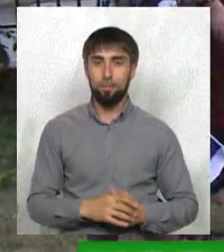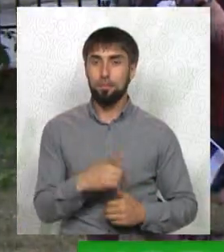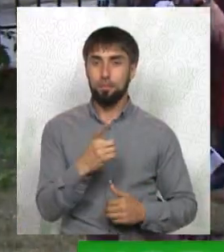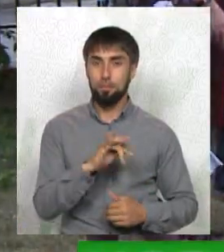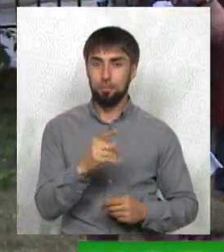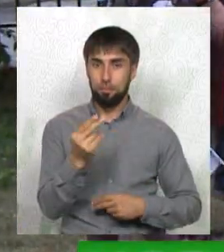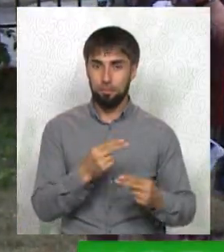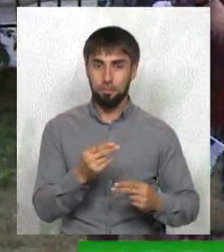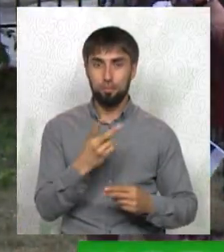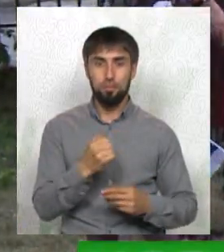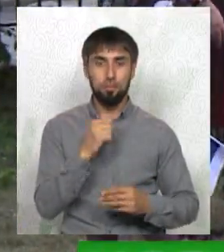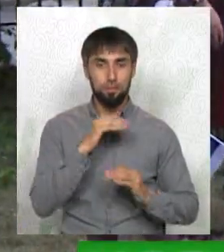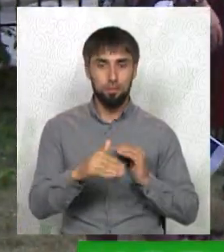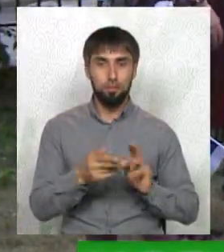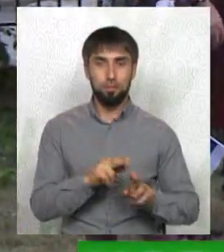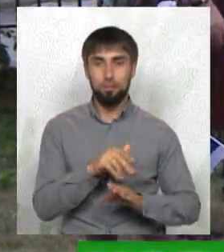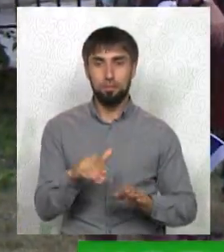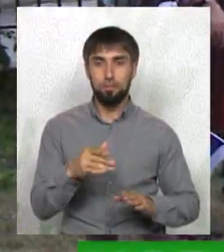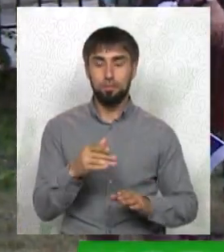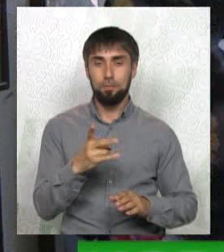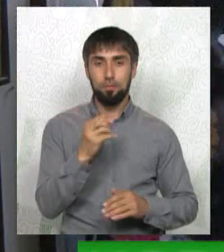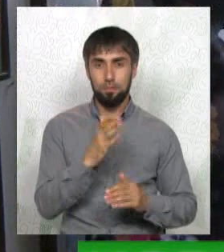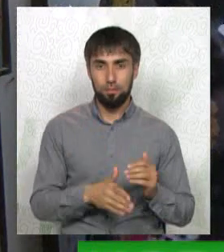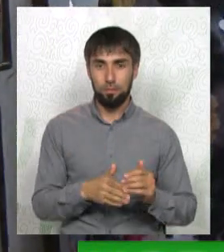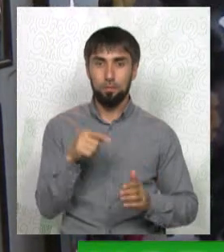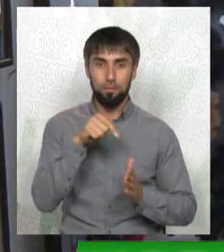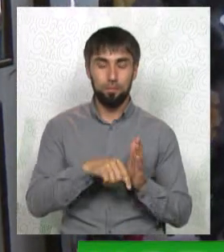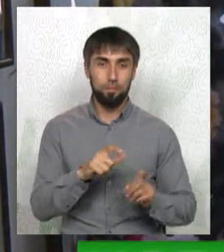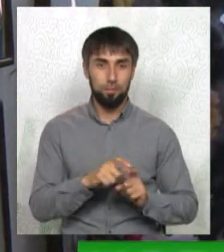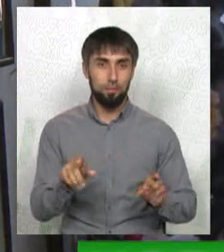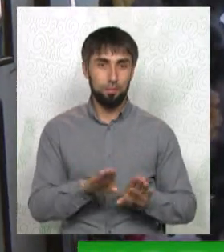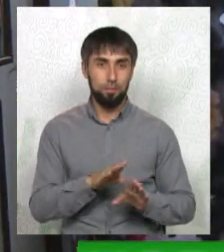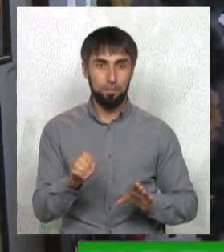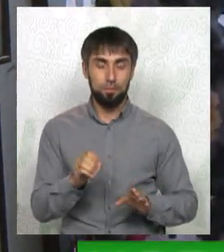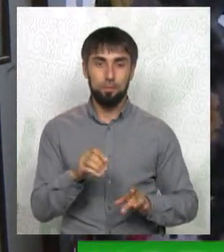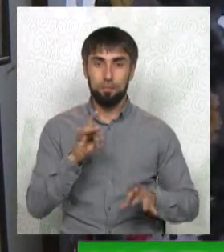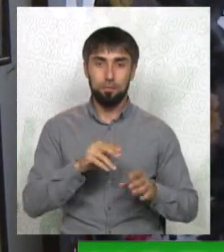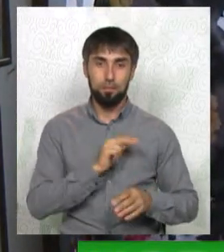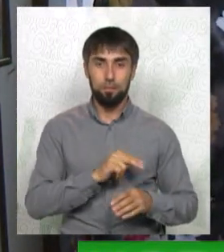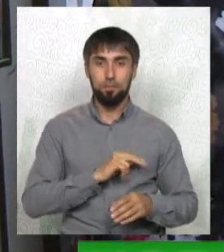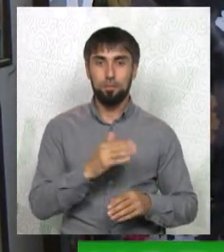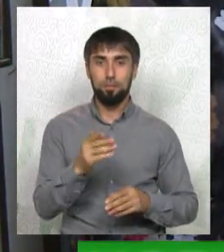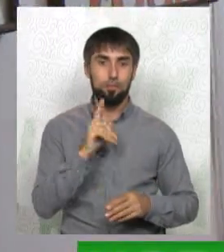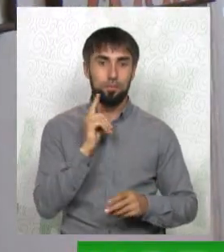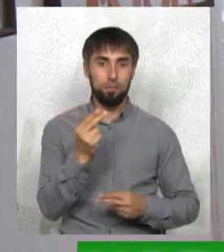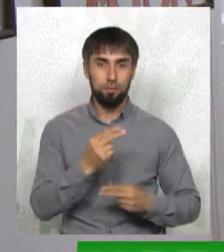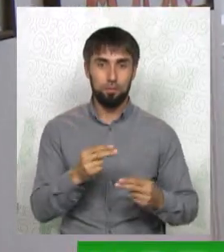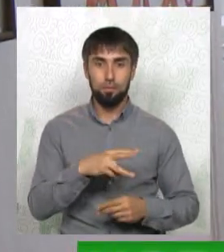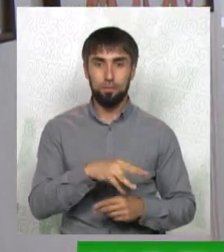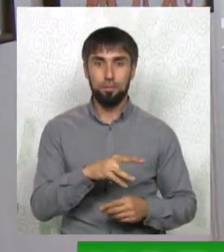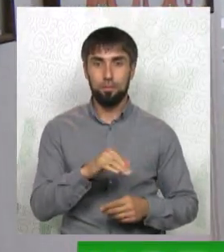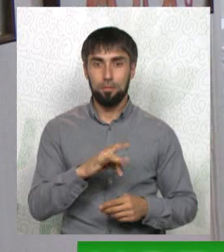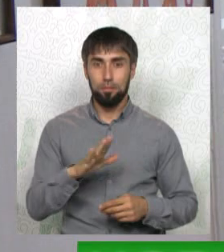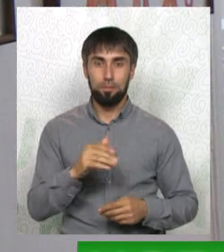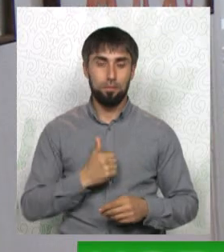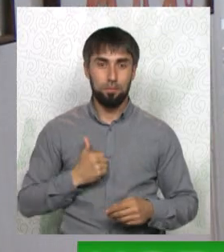Одними рисунками на асфальте воспитанники не ограничились. Внутри школа так и пестрит работами юных художников. Муса